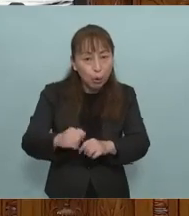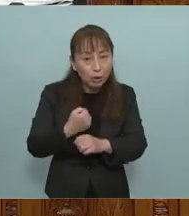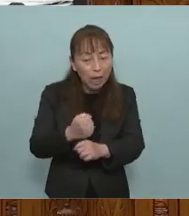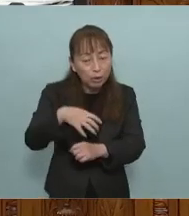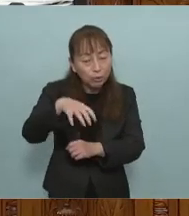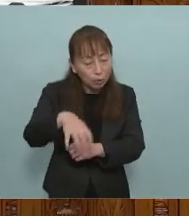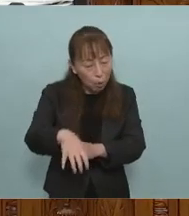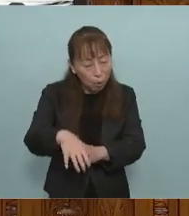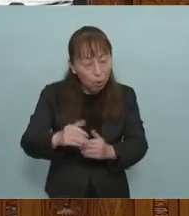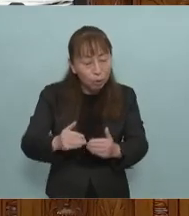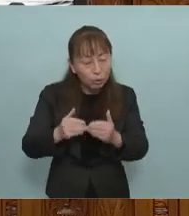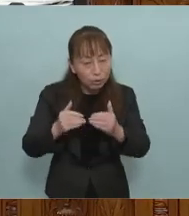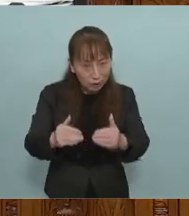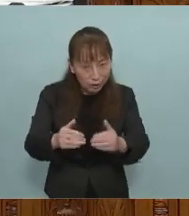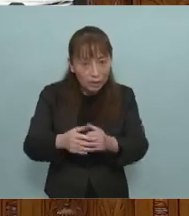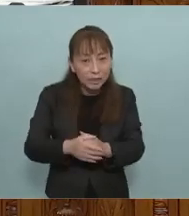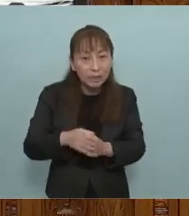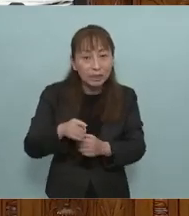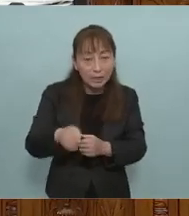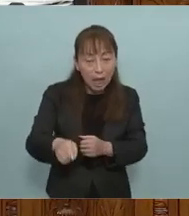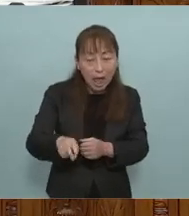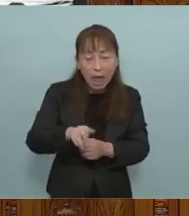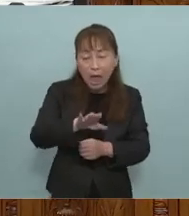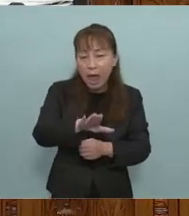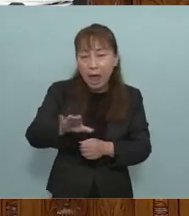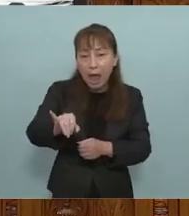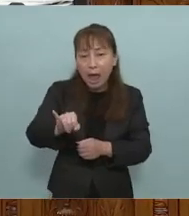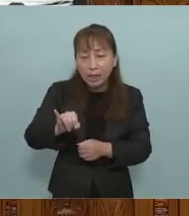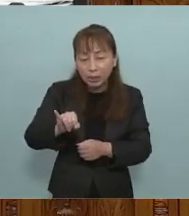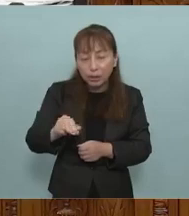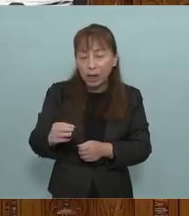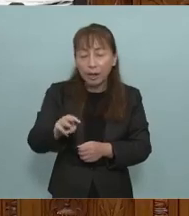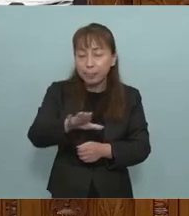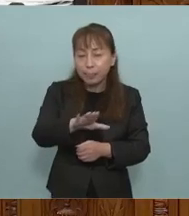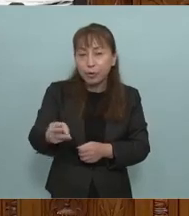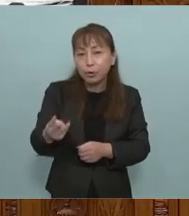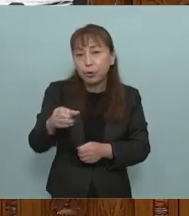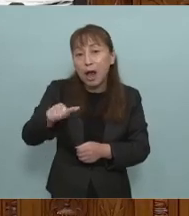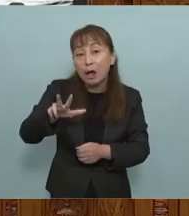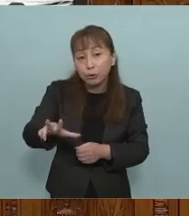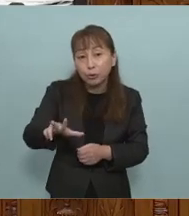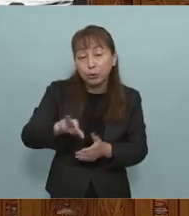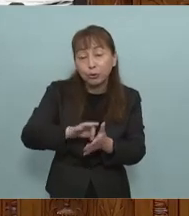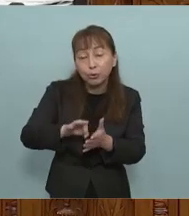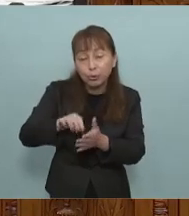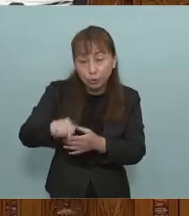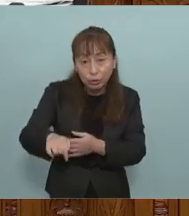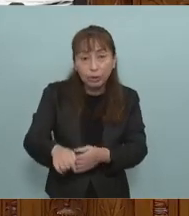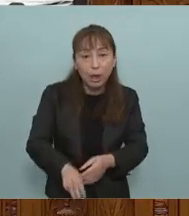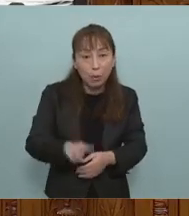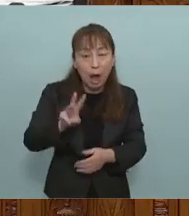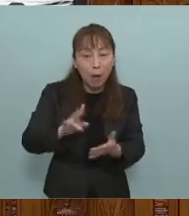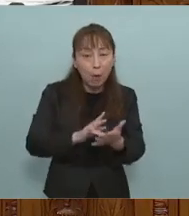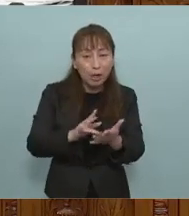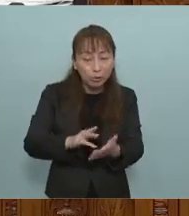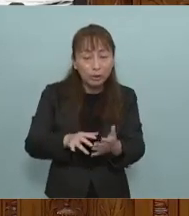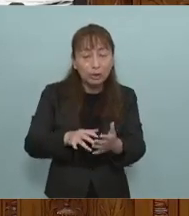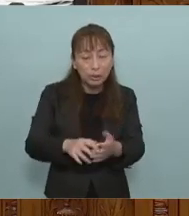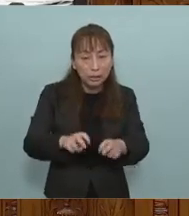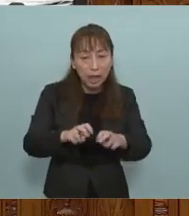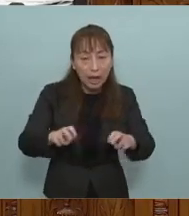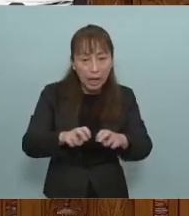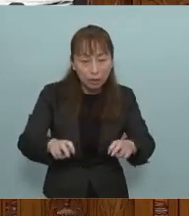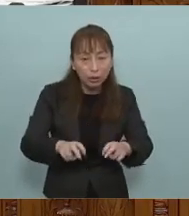進、デュアルユースのワクチン製造拠点の整備など、ワクチン開発生産体制の強化を進